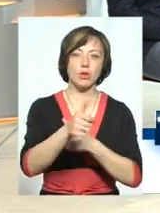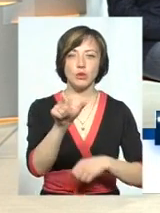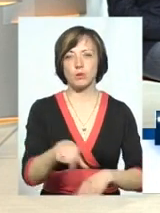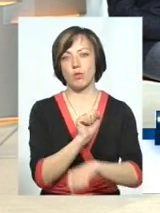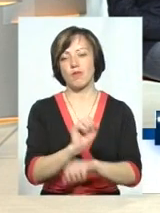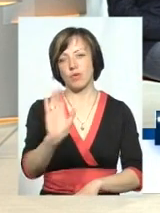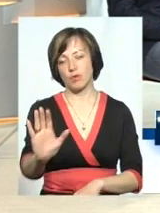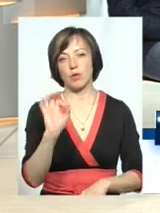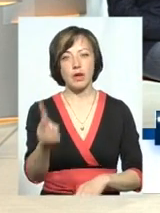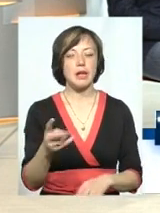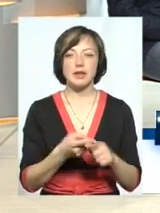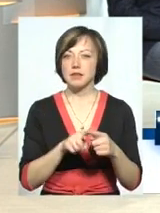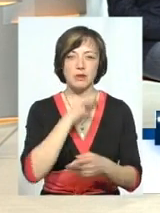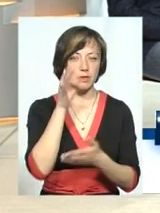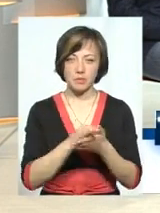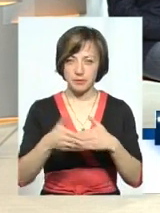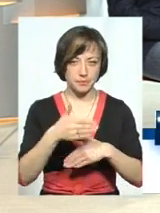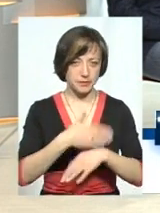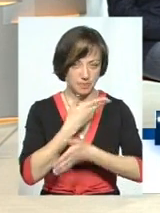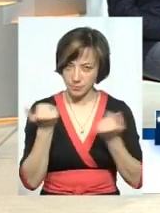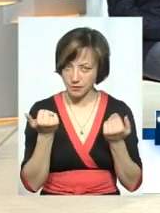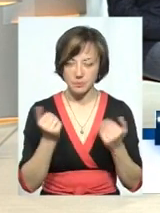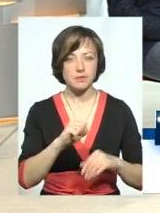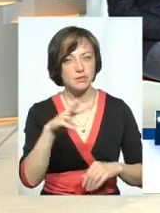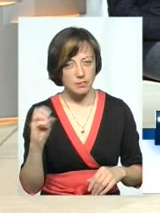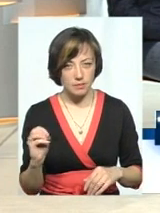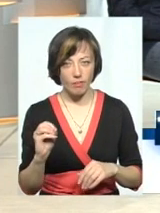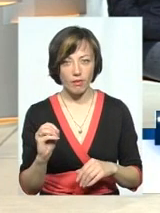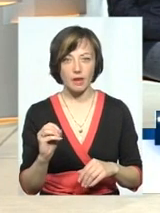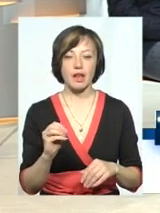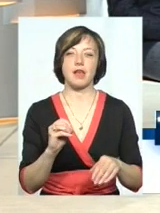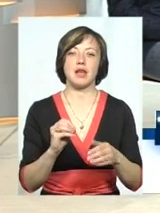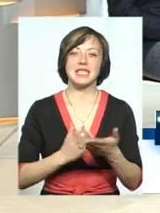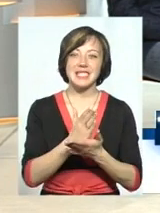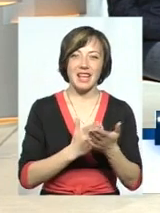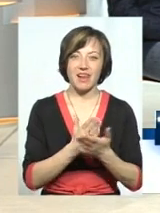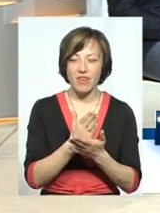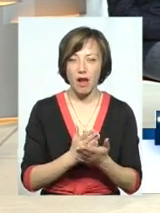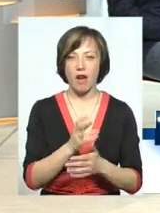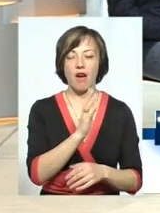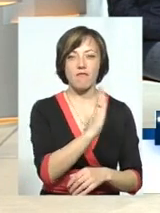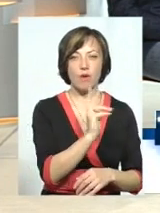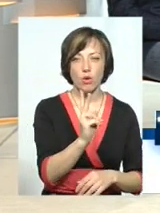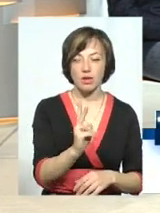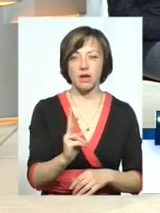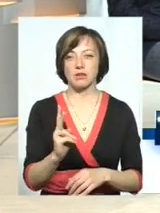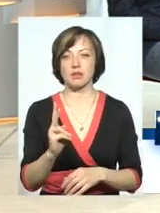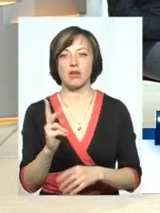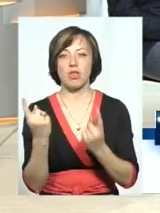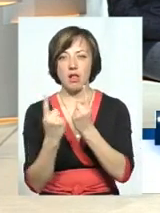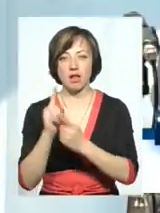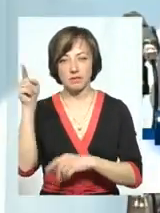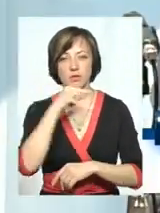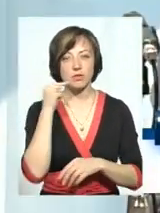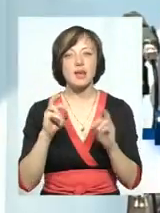вона, за це ніякого покарання не передбачено, так? Але разом з тим, сервера ВКонтакті, Однокласники, вони знаходяться в Росії.